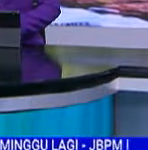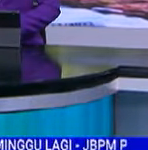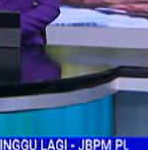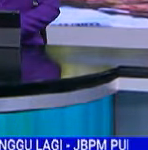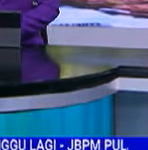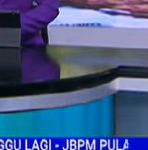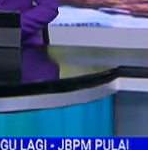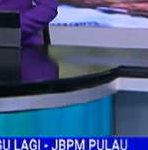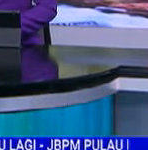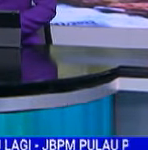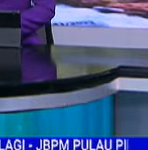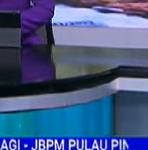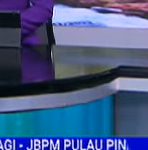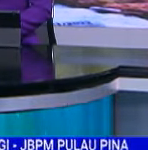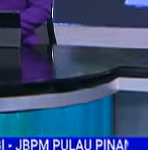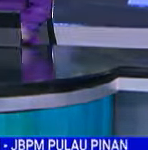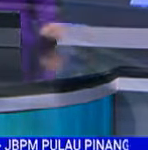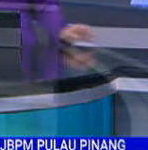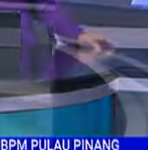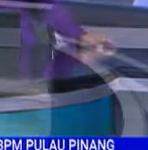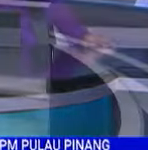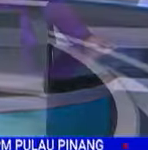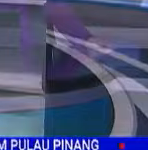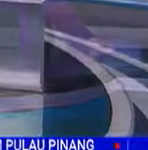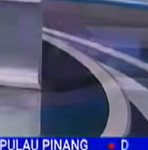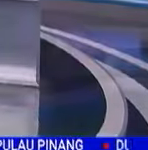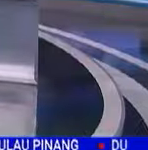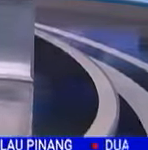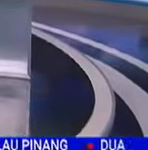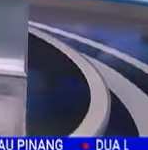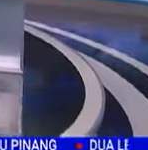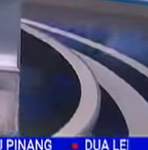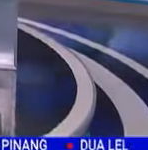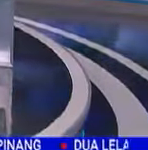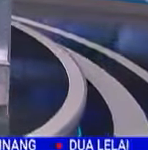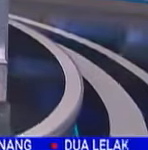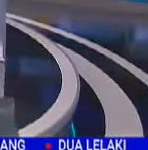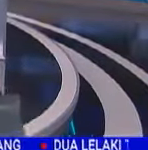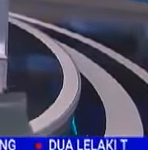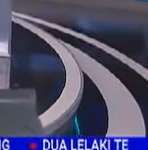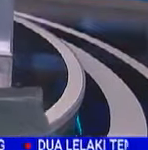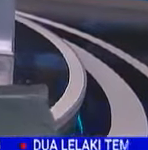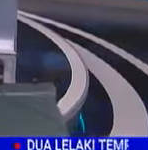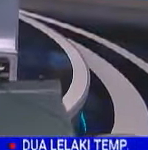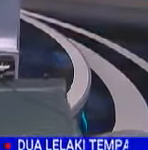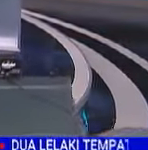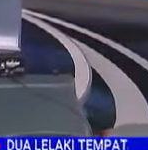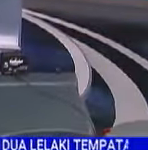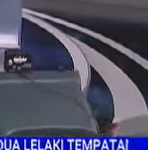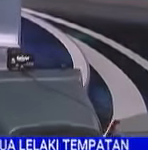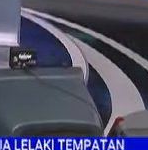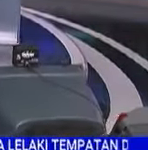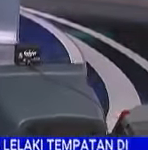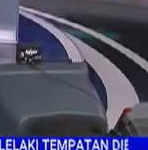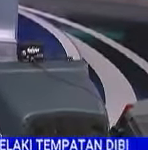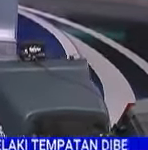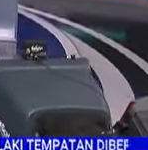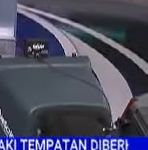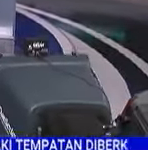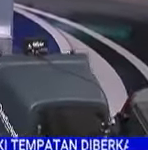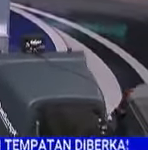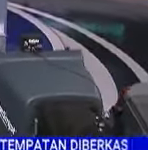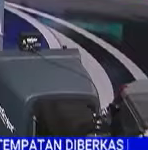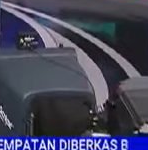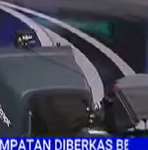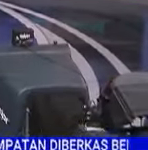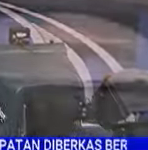Sindiket pengedaran dadah tumpas. Dadah bernilai 1.9 juta ringgit dirampas. Paparannya seketika nanti.